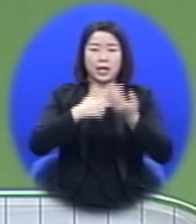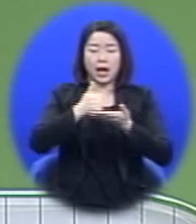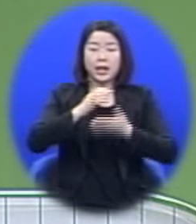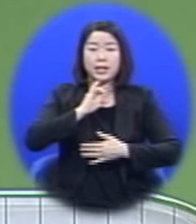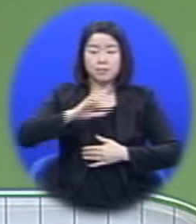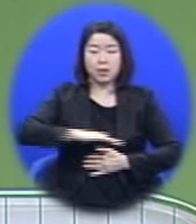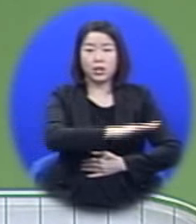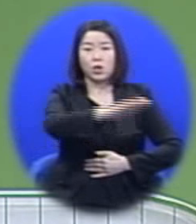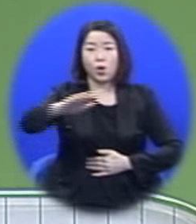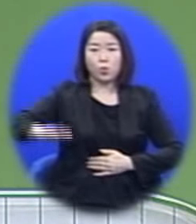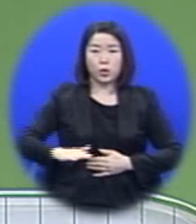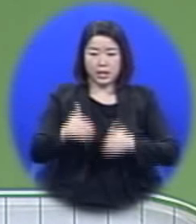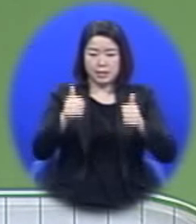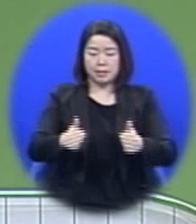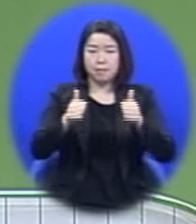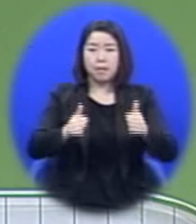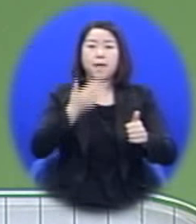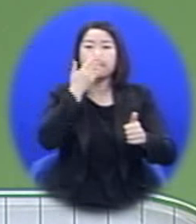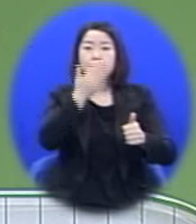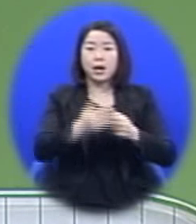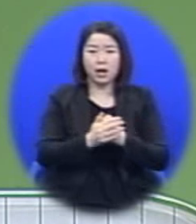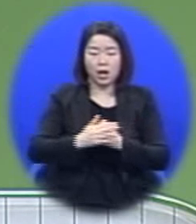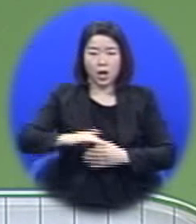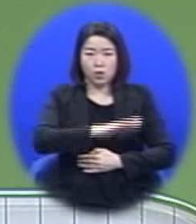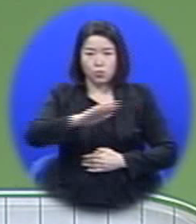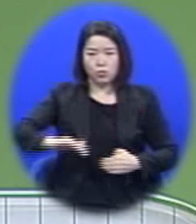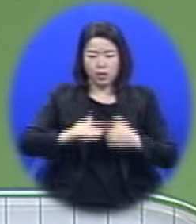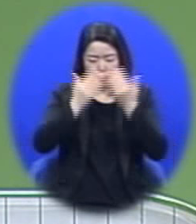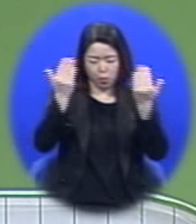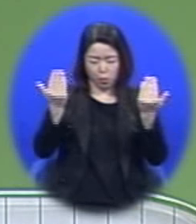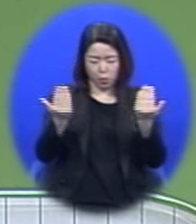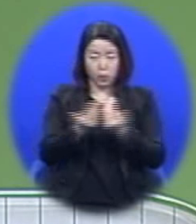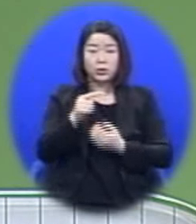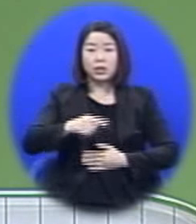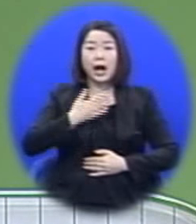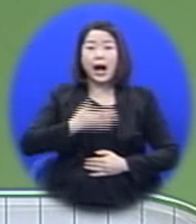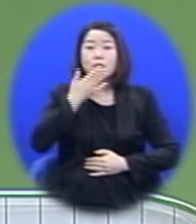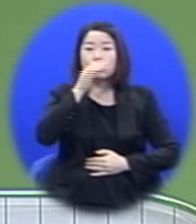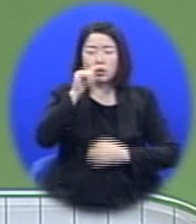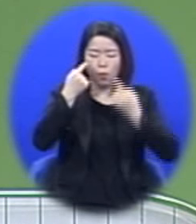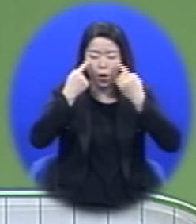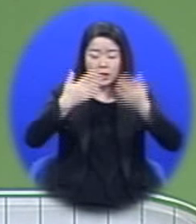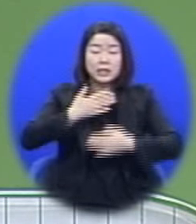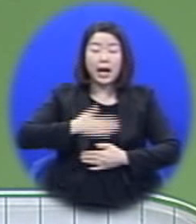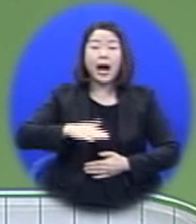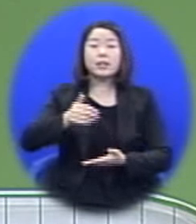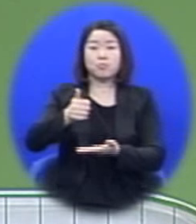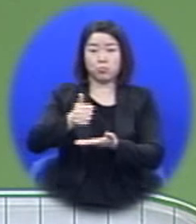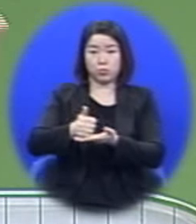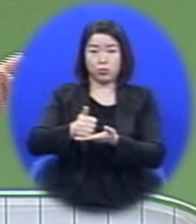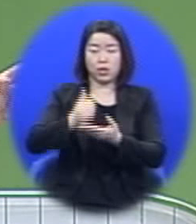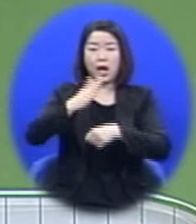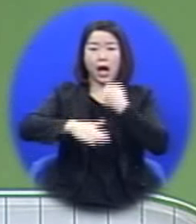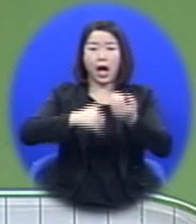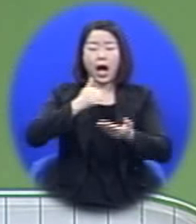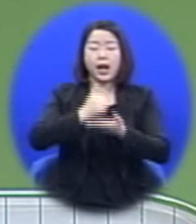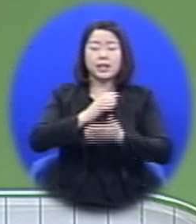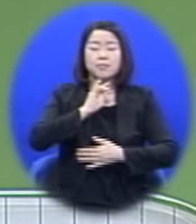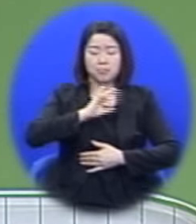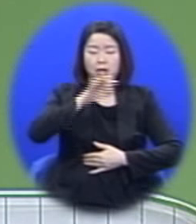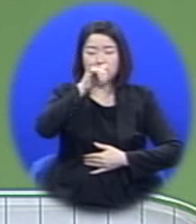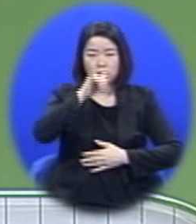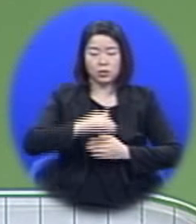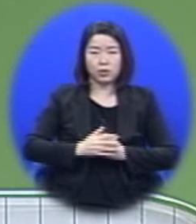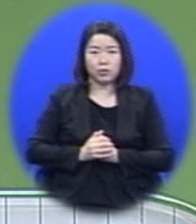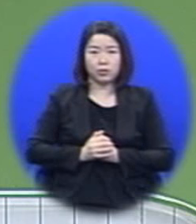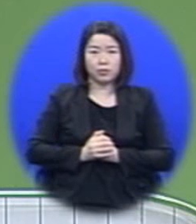우리를 재판하실 수 있습니다. 우리의 모든 것을 아실 수 있는 분, 정확하게 아시는 분, 하나님밖에 없으시기